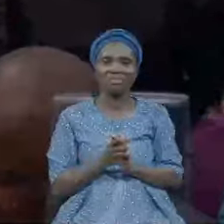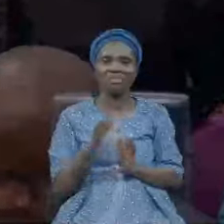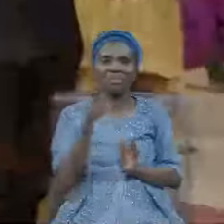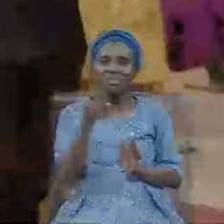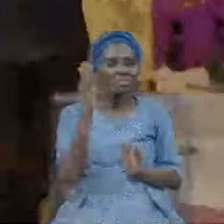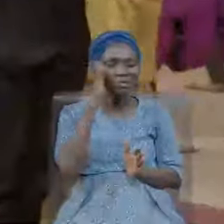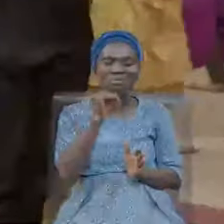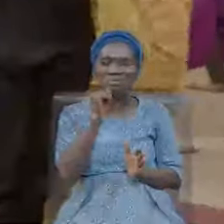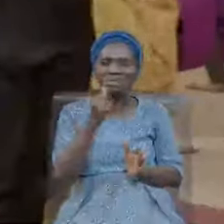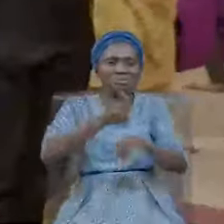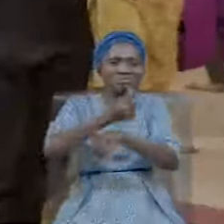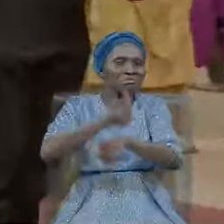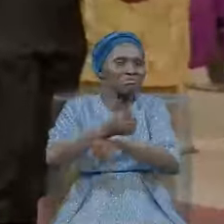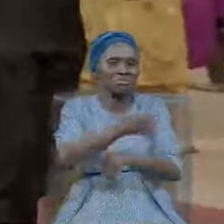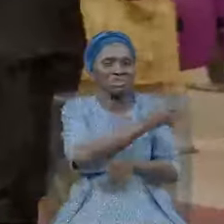pas d'insultes,